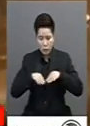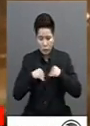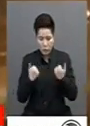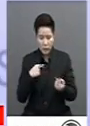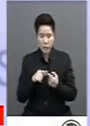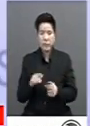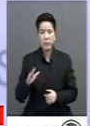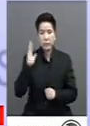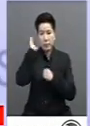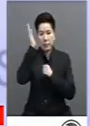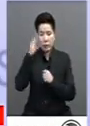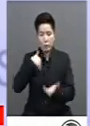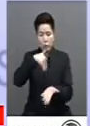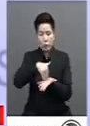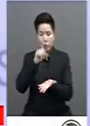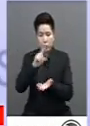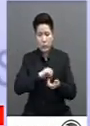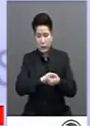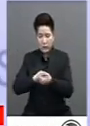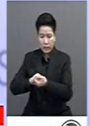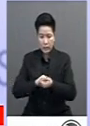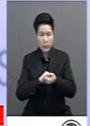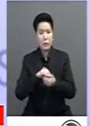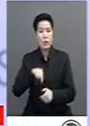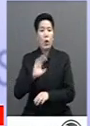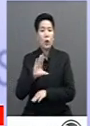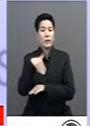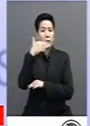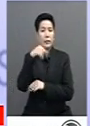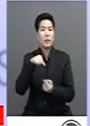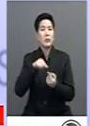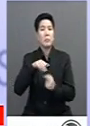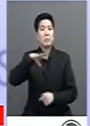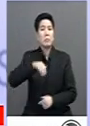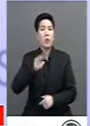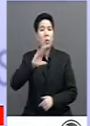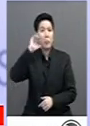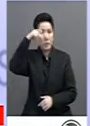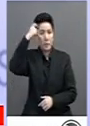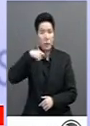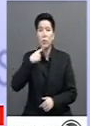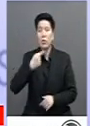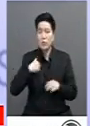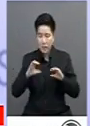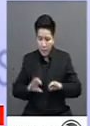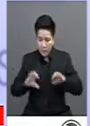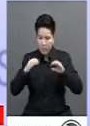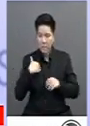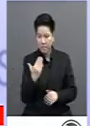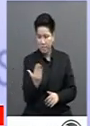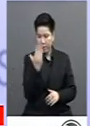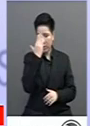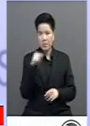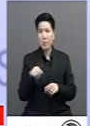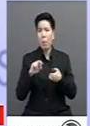การกล่าวสุนทรพจน์เปิดศูนย์สันติภาพและความสมานฉันท์แห่งชาติที่กรุงเนปิดอว่ารัฐบาลเมียนมากำลังเผชิญหน้ากับความท้